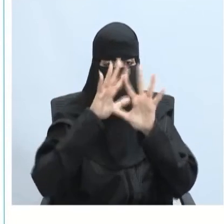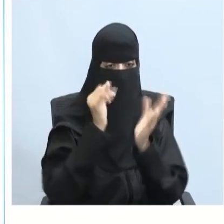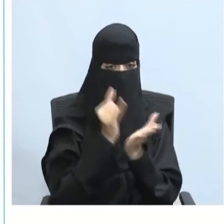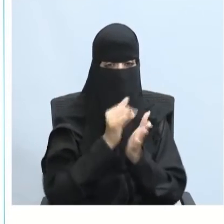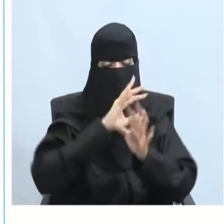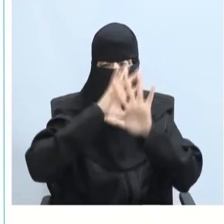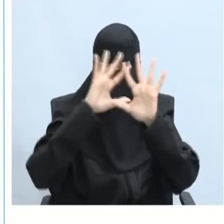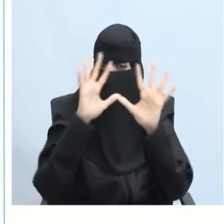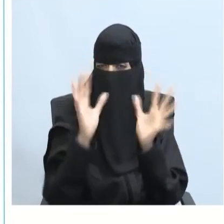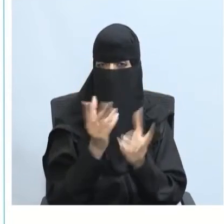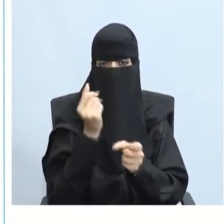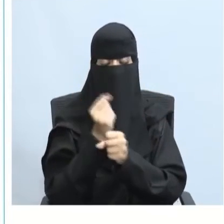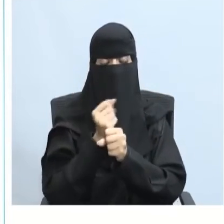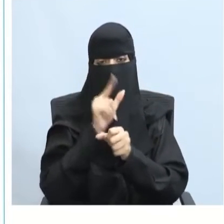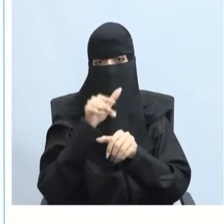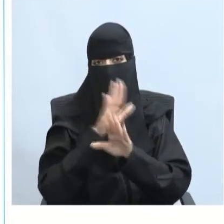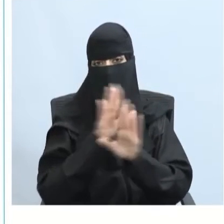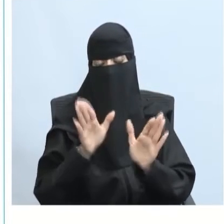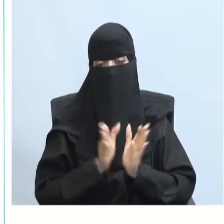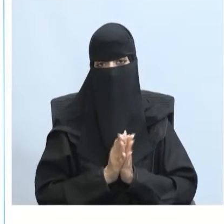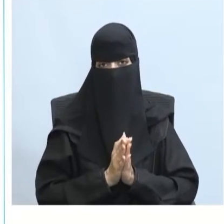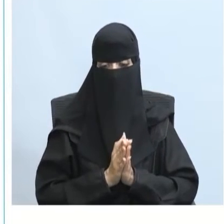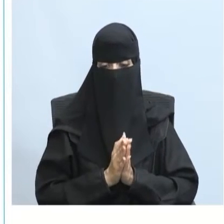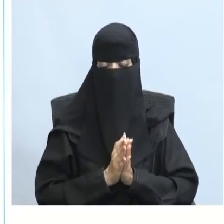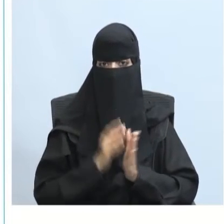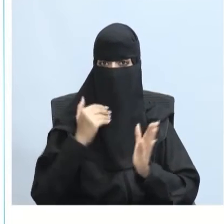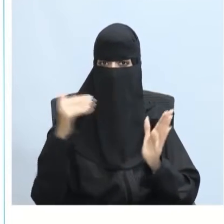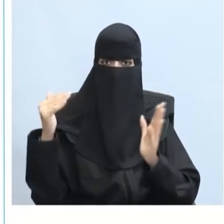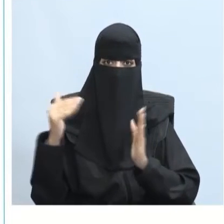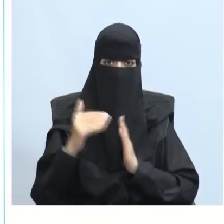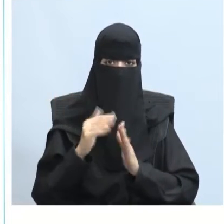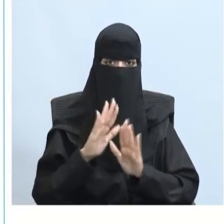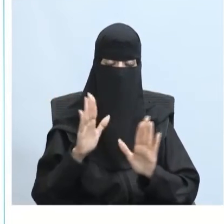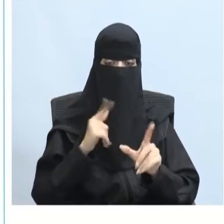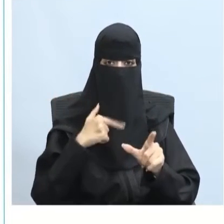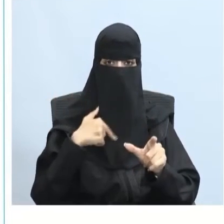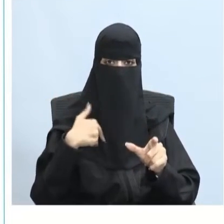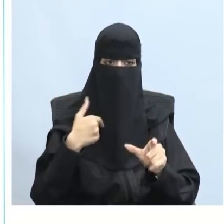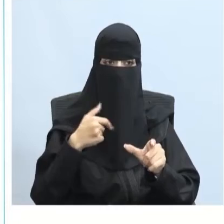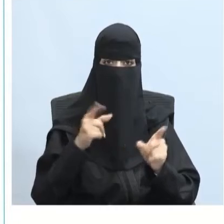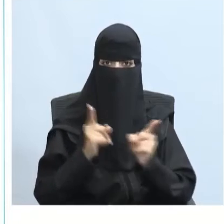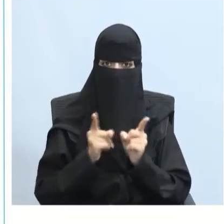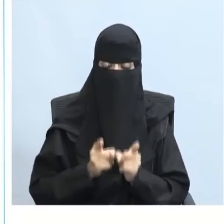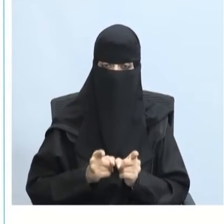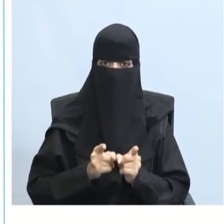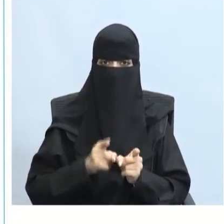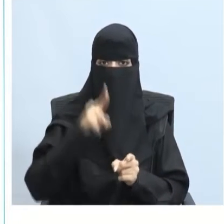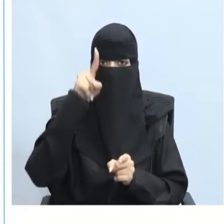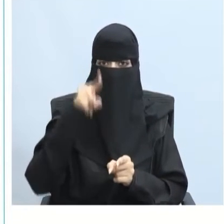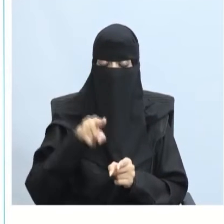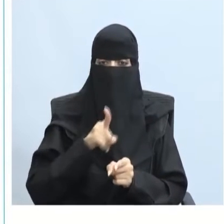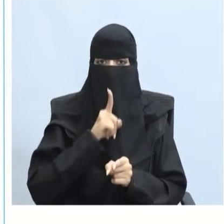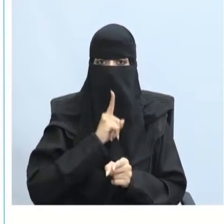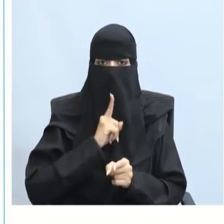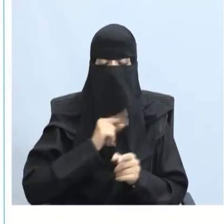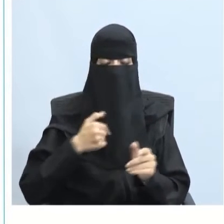عن كامل مهام المسرحيه حتى يصل العمل الى العمل النهائي او المهمه النهائيه